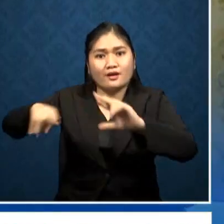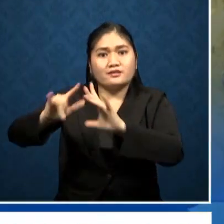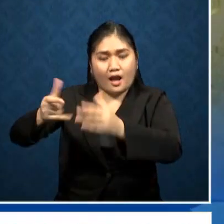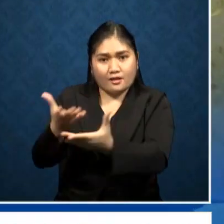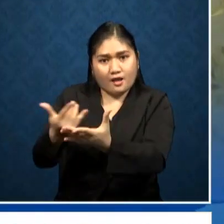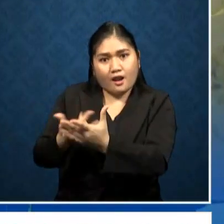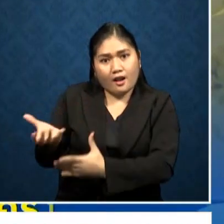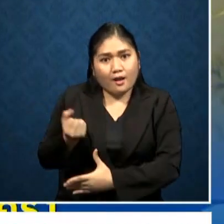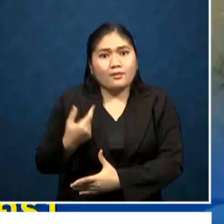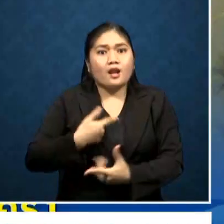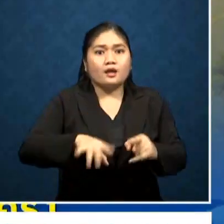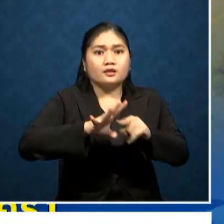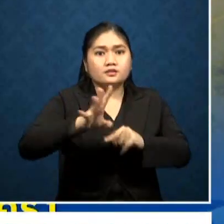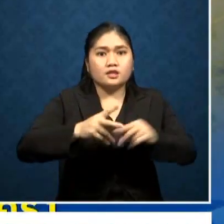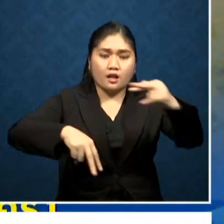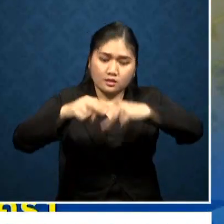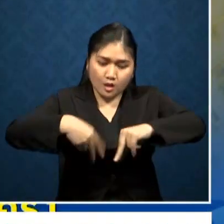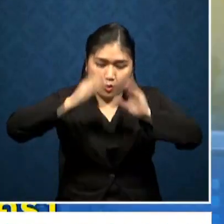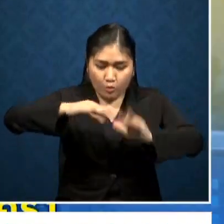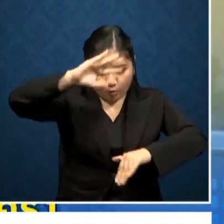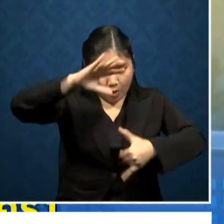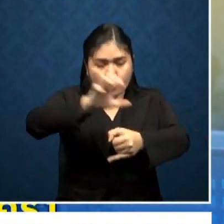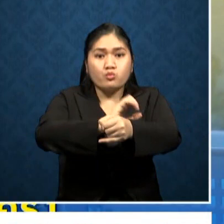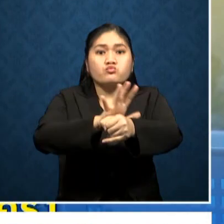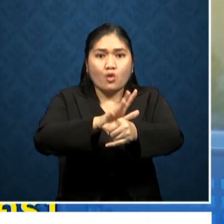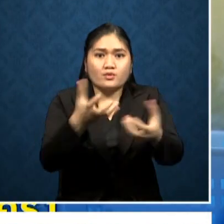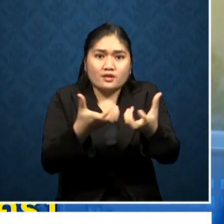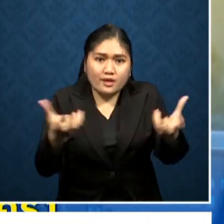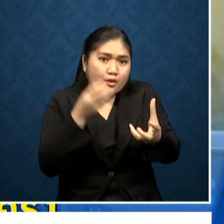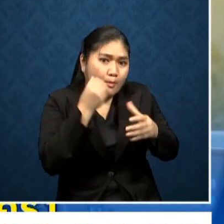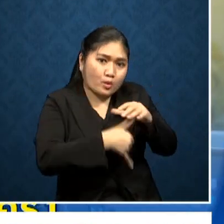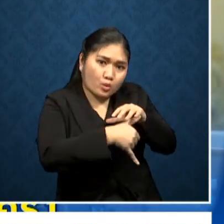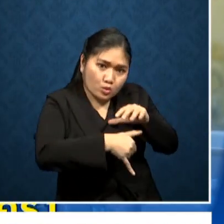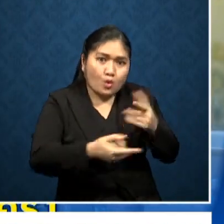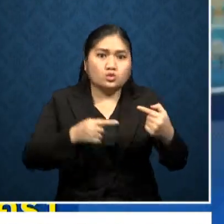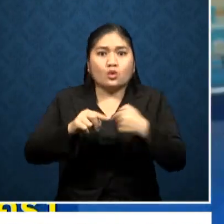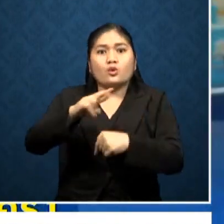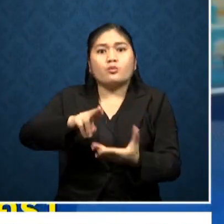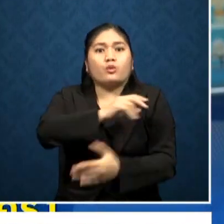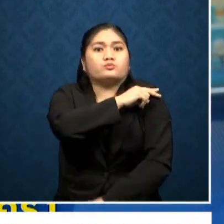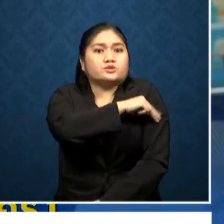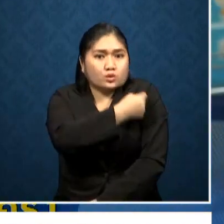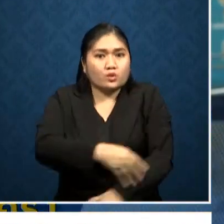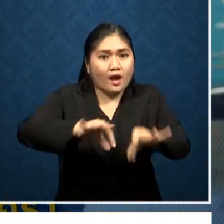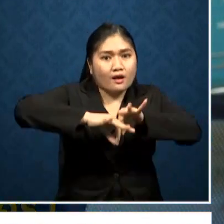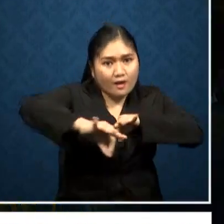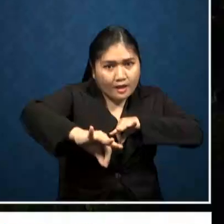4. ดูแลรกษาผู้ป่วย COVID-19 ที่แย่กับตัวที่บ้าน ผ่ประบบสาธารณาสุขทางไล